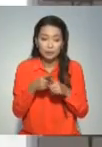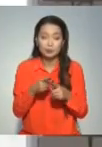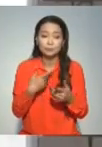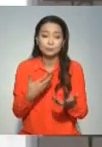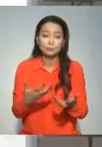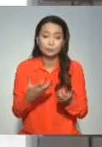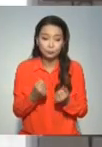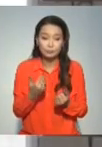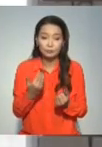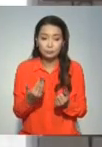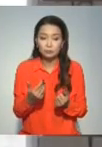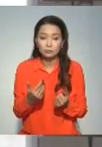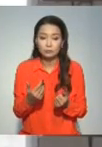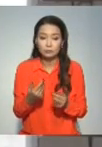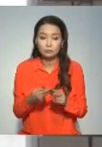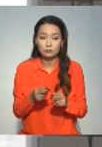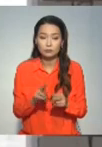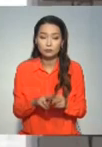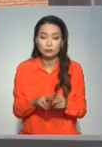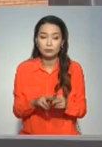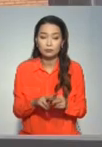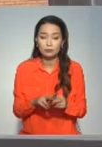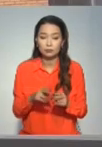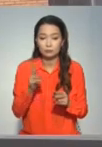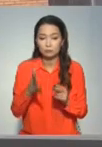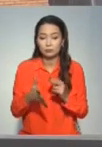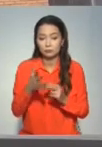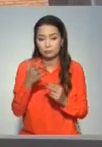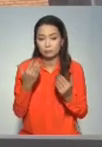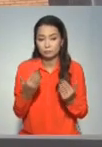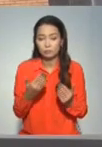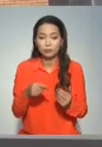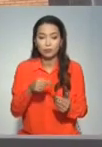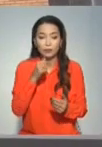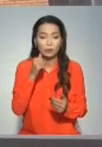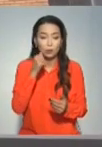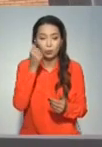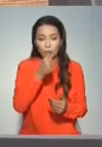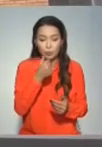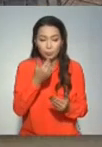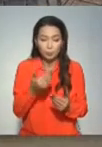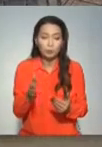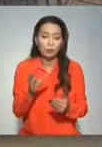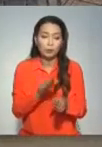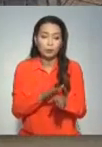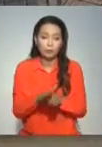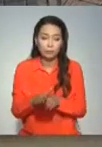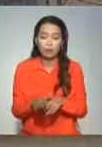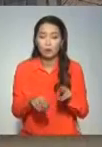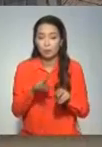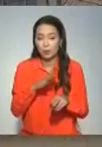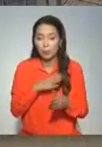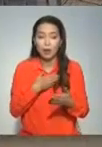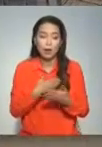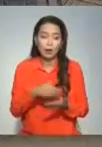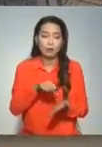получили талон на строительство, начало строительства монтажных работ. У меня в прошлом году, в 2021 году, было все законно. Тем временем активисты